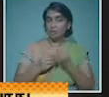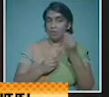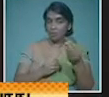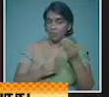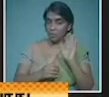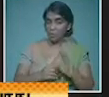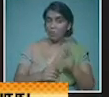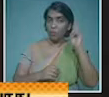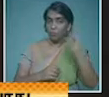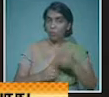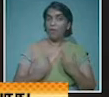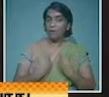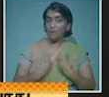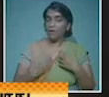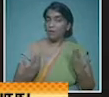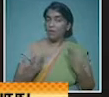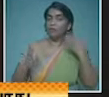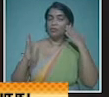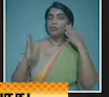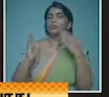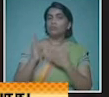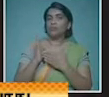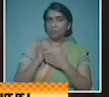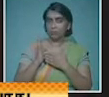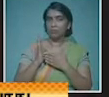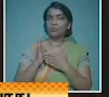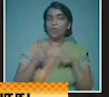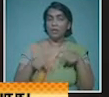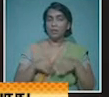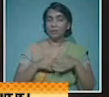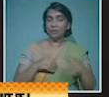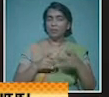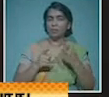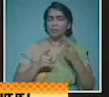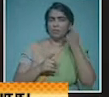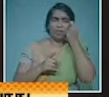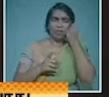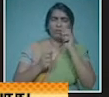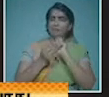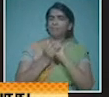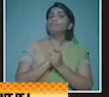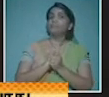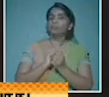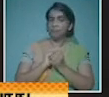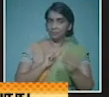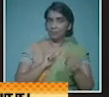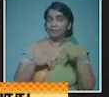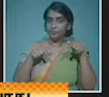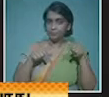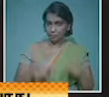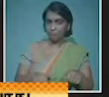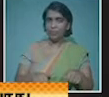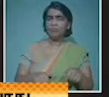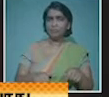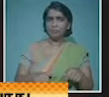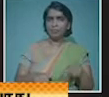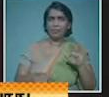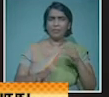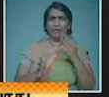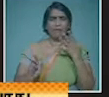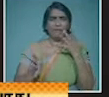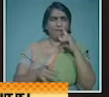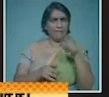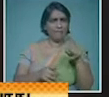அரசாங்கத்துக்கு எந்த உரிமையும் இல்லை. இது தொடர்பில் அரசாங்கம் பதில் வழங்க வேண்டும். இதேவேளை எதிர்வரும் வருட ஆரம்பத்தில் உள்ளூராட்சி